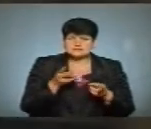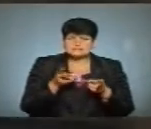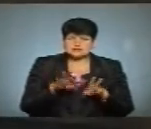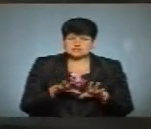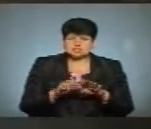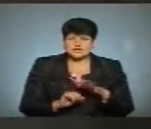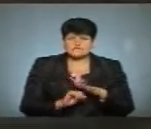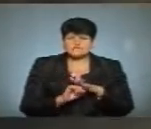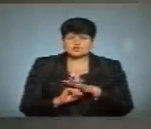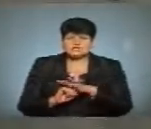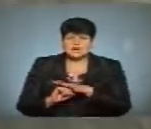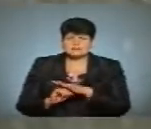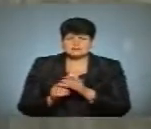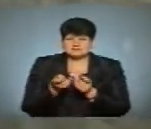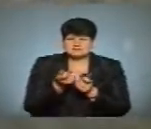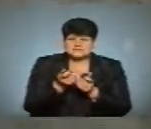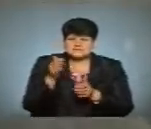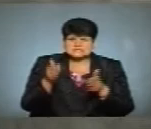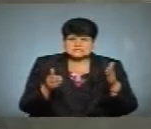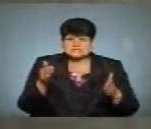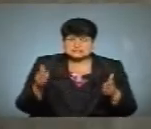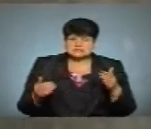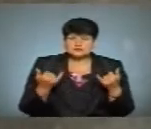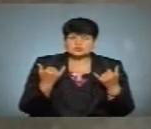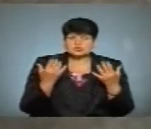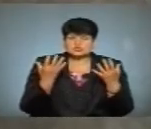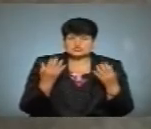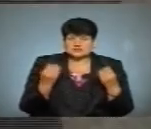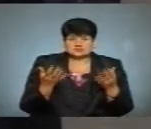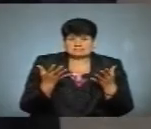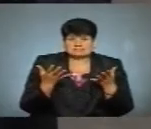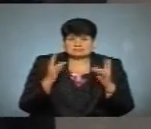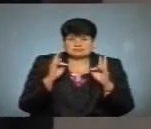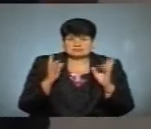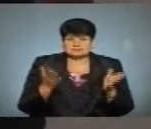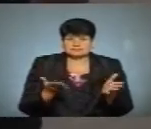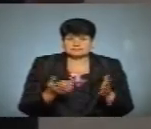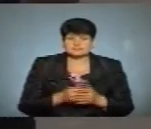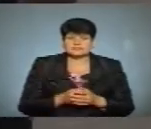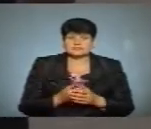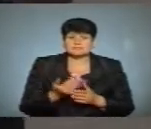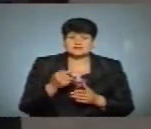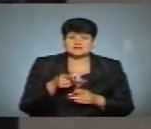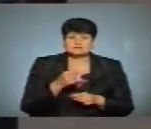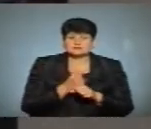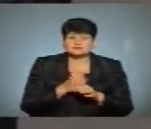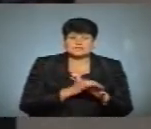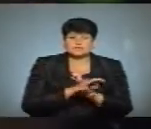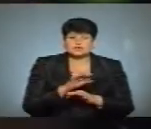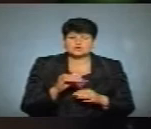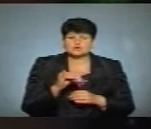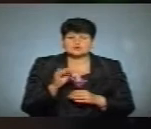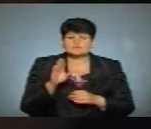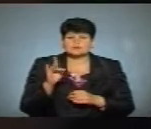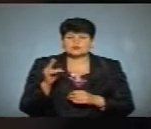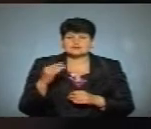фундаментів, деякі залишки фрагменти стін, які на сьогоднішній день ще не встановлені. Перед тим, як розробити проєкт, Юрій